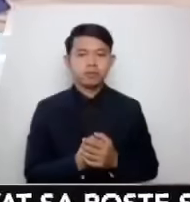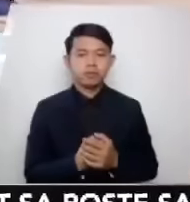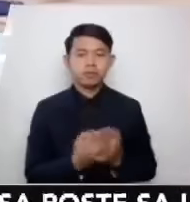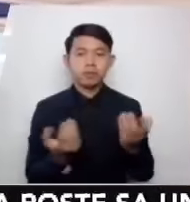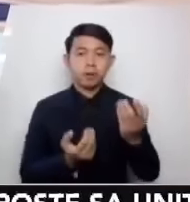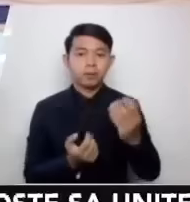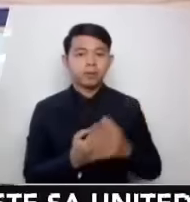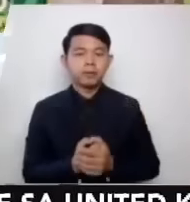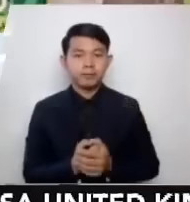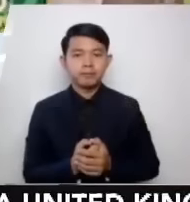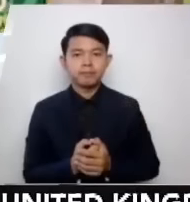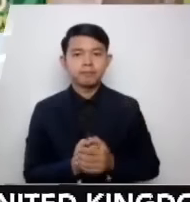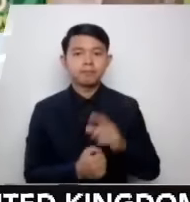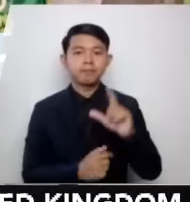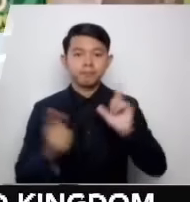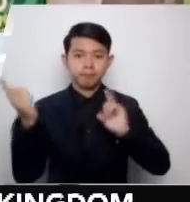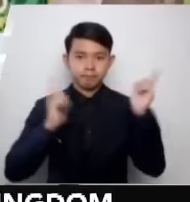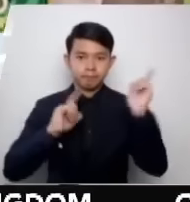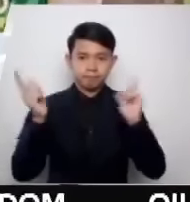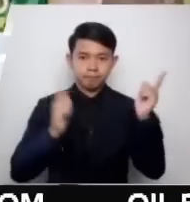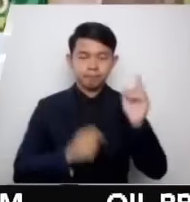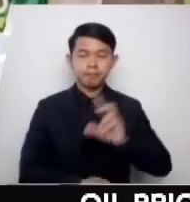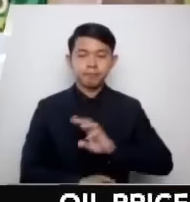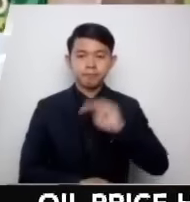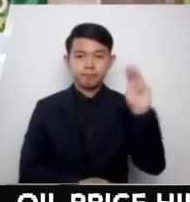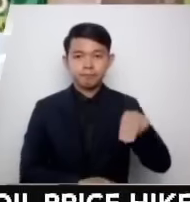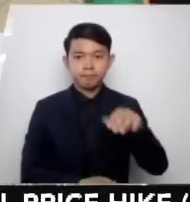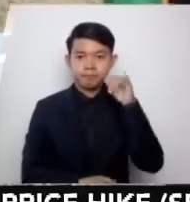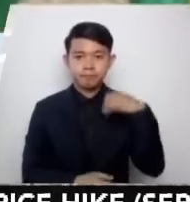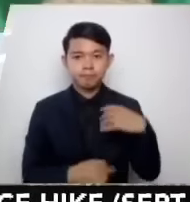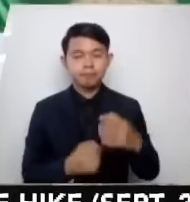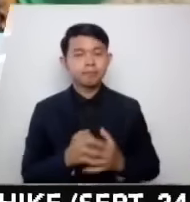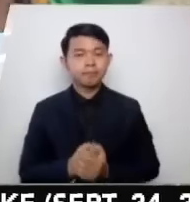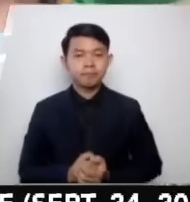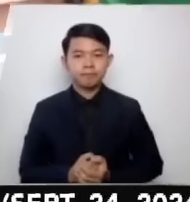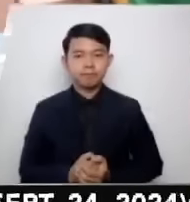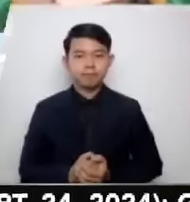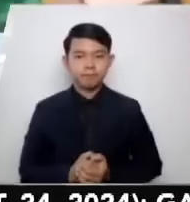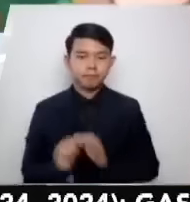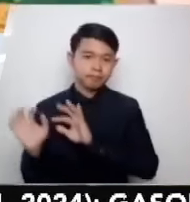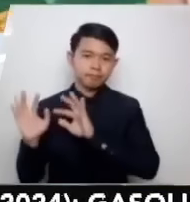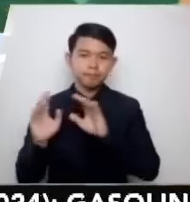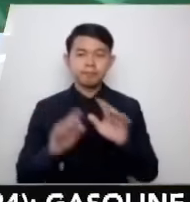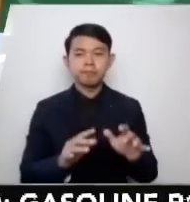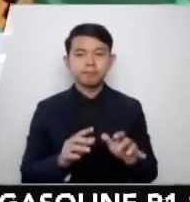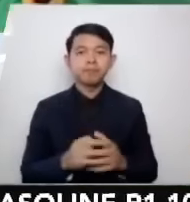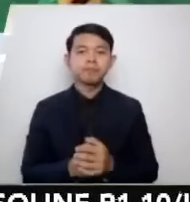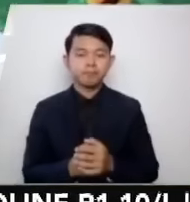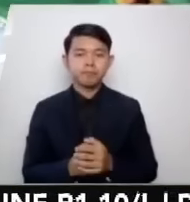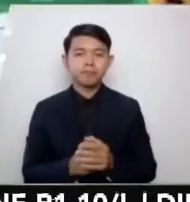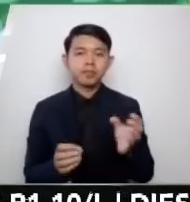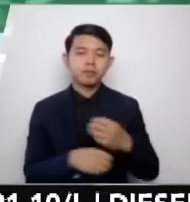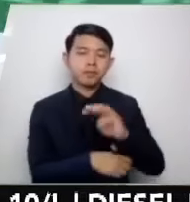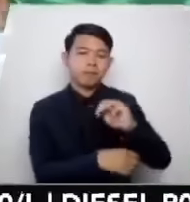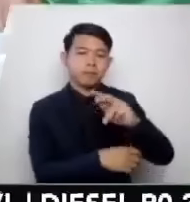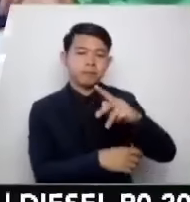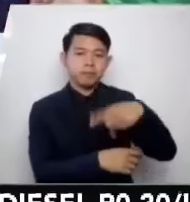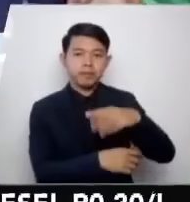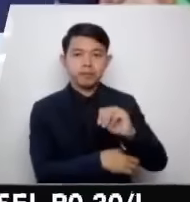sa Luneta sa Maynila kahapon. Naroon ang mga opisyal at miyembro ng PMA chapters mula sa iba't ibang bahagi ng